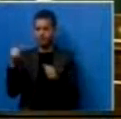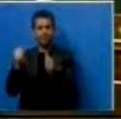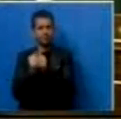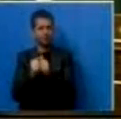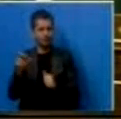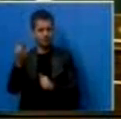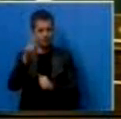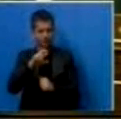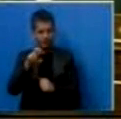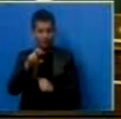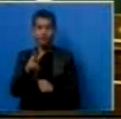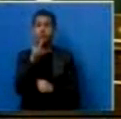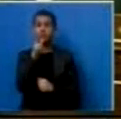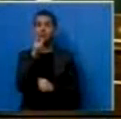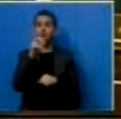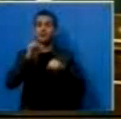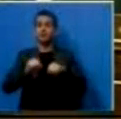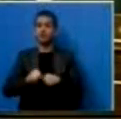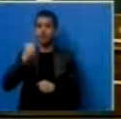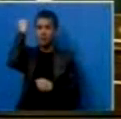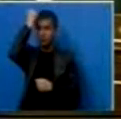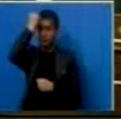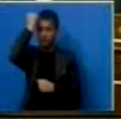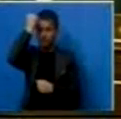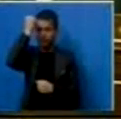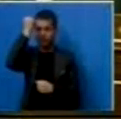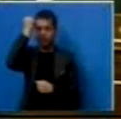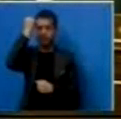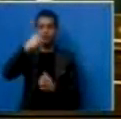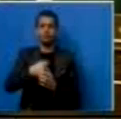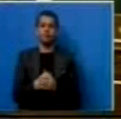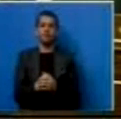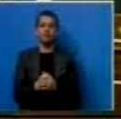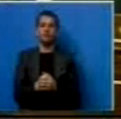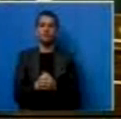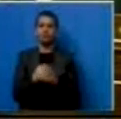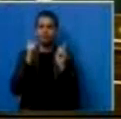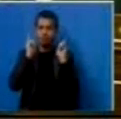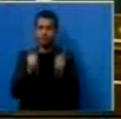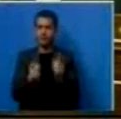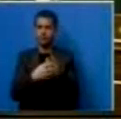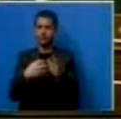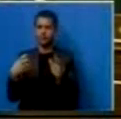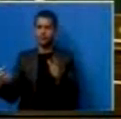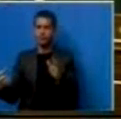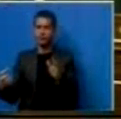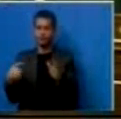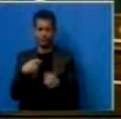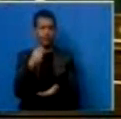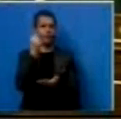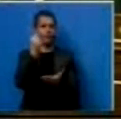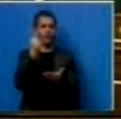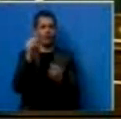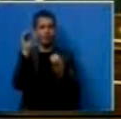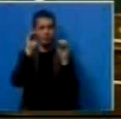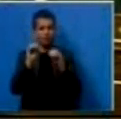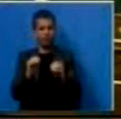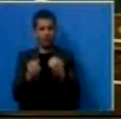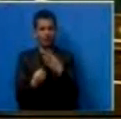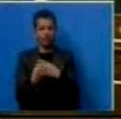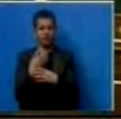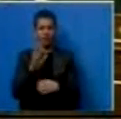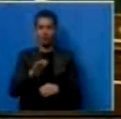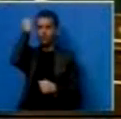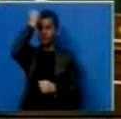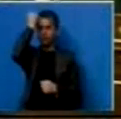Evropian dhe kërkon nga qeveria e Kosovës apo qeveritë e Kosovës në mënyrë të vazhdueshme që buxheti të jetë pjesë e një strategjie zhvillimore të